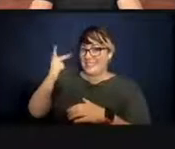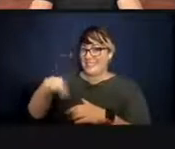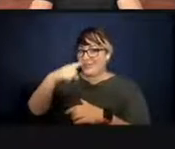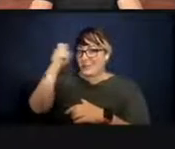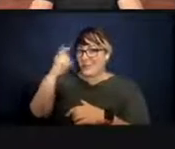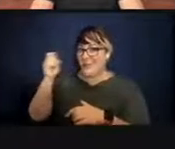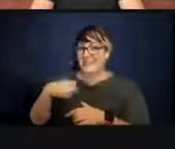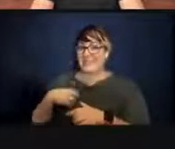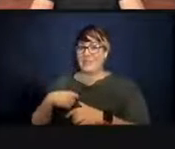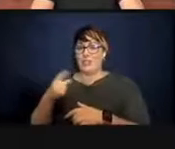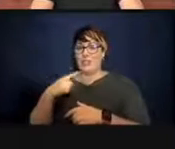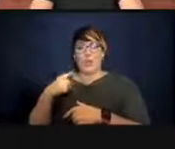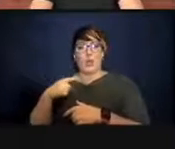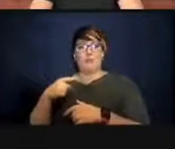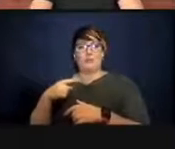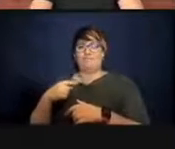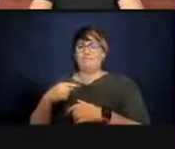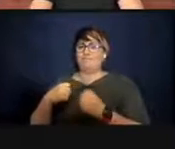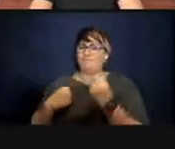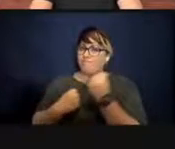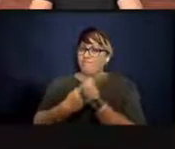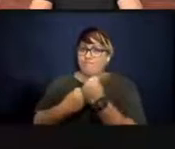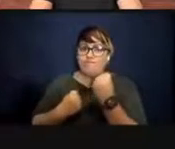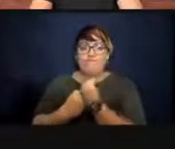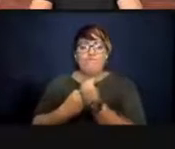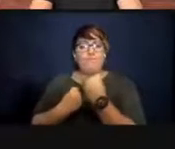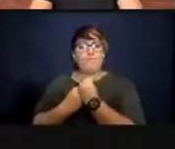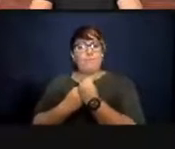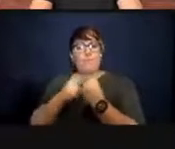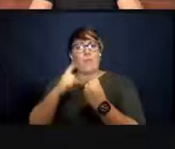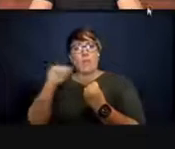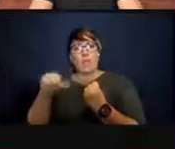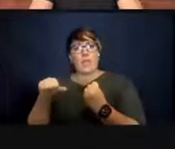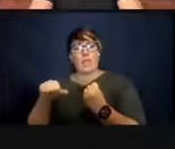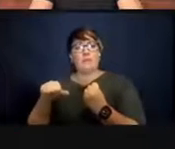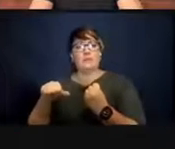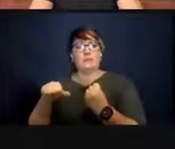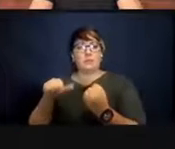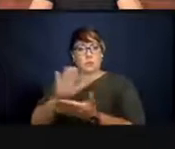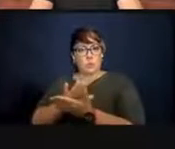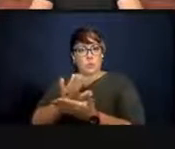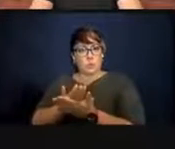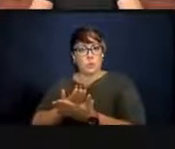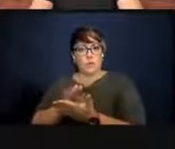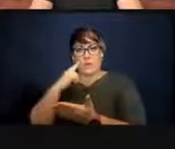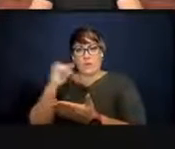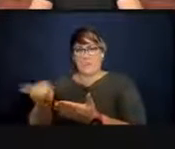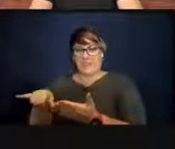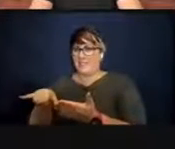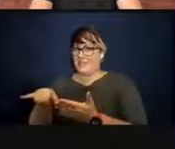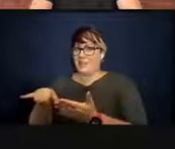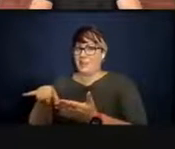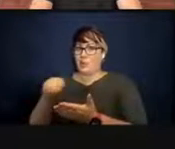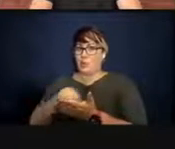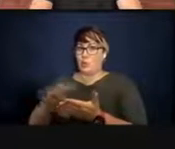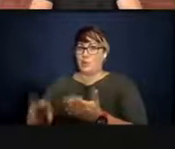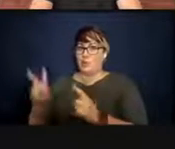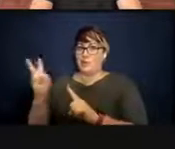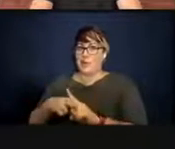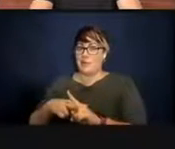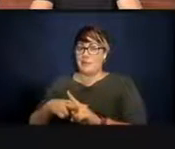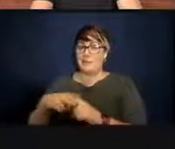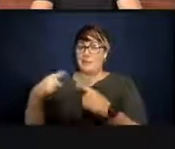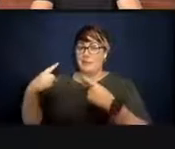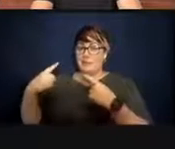منذ الصيف، وأنا أقدر وبالتالي العمل الذي تقومون به خصوصا في خلال هذه التحديات.